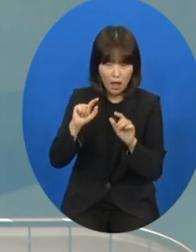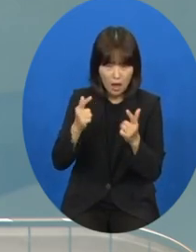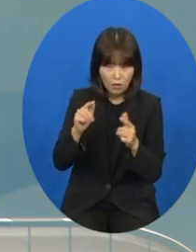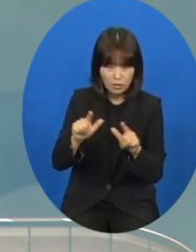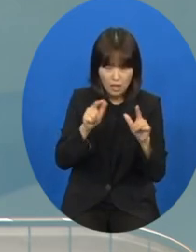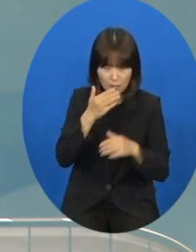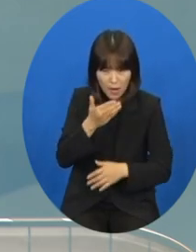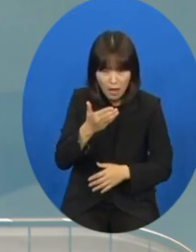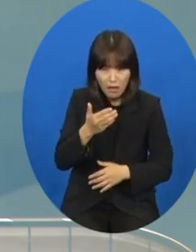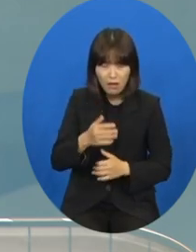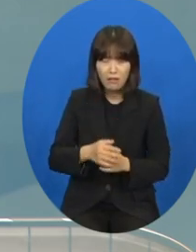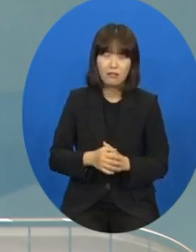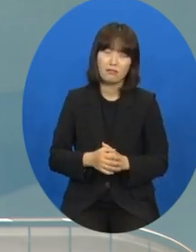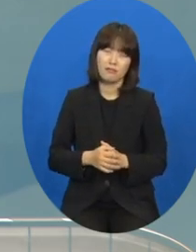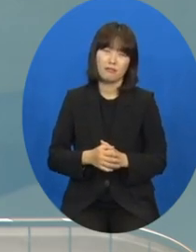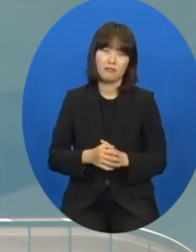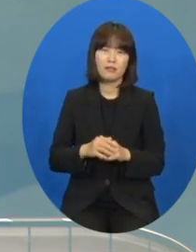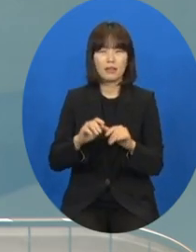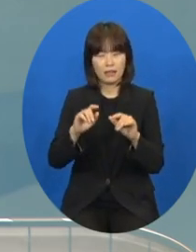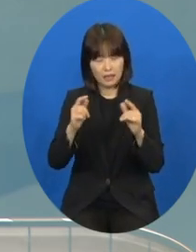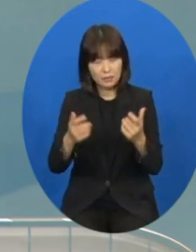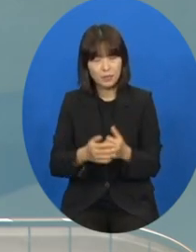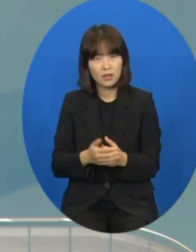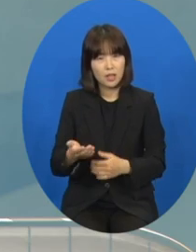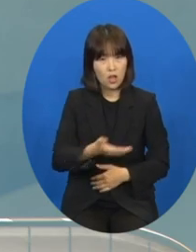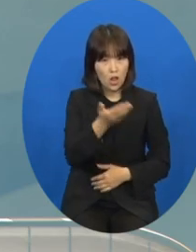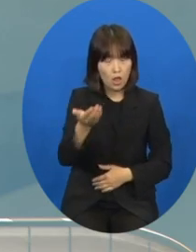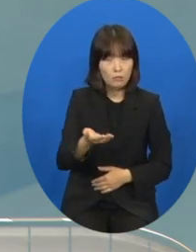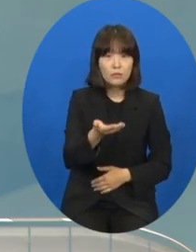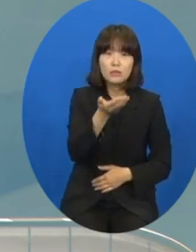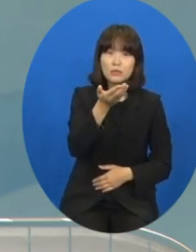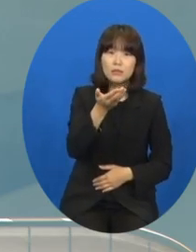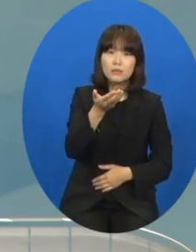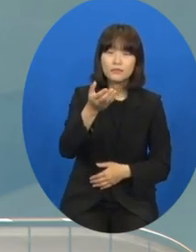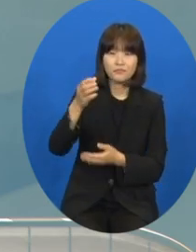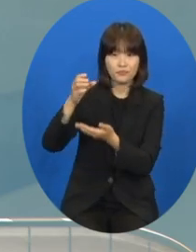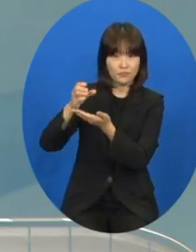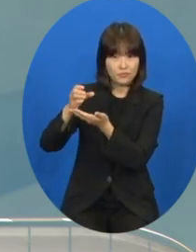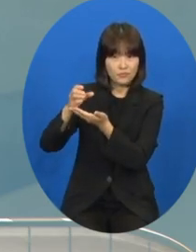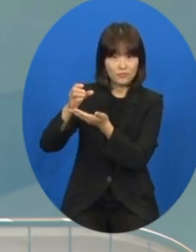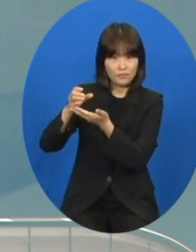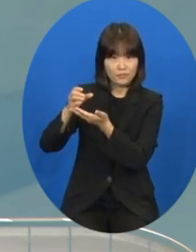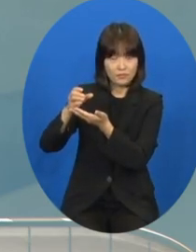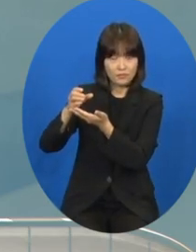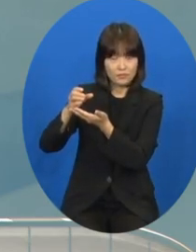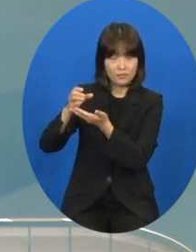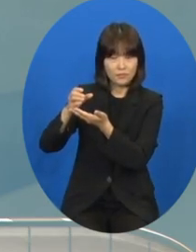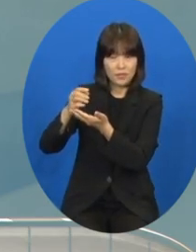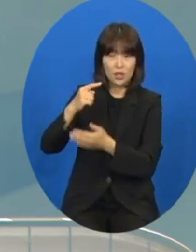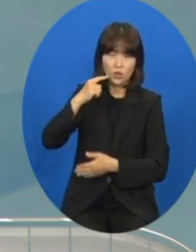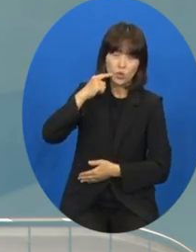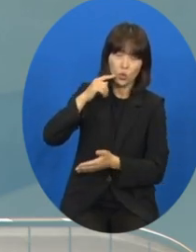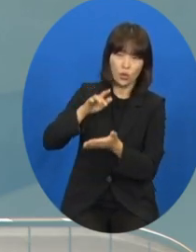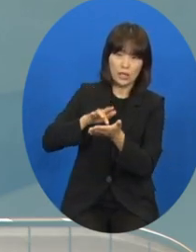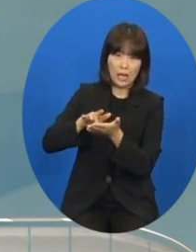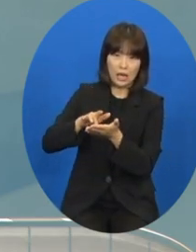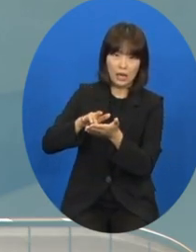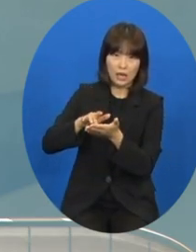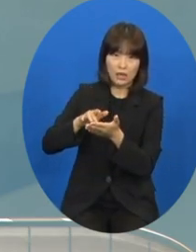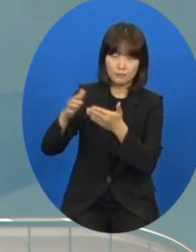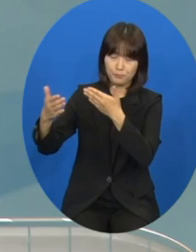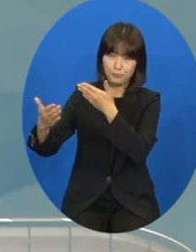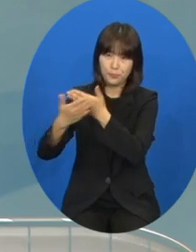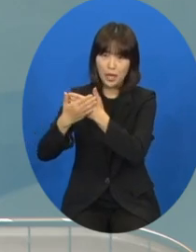못해서 그럴 뿐이에요. 여러분, 이게 독약인데 여기 독약이라고 써서 다시 절대로